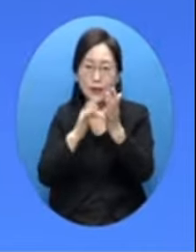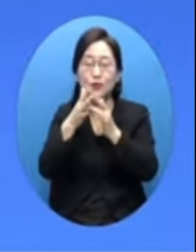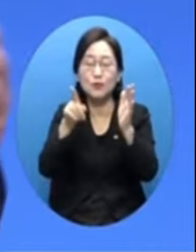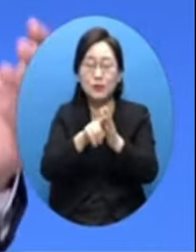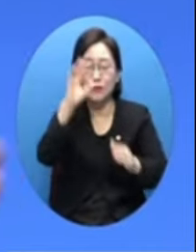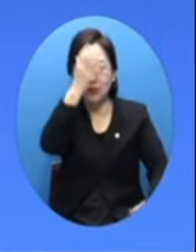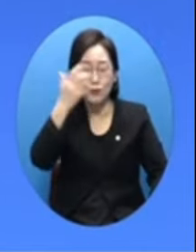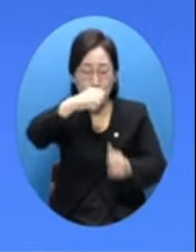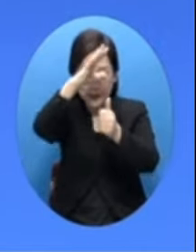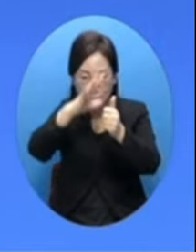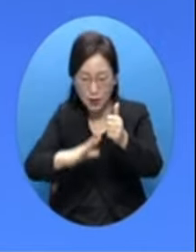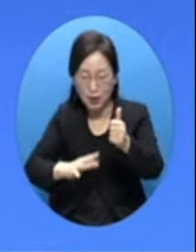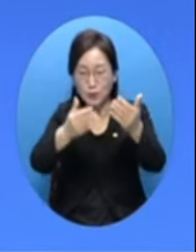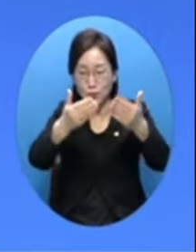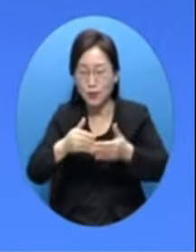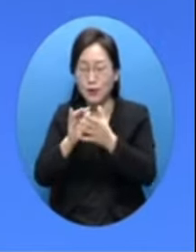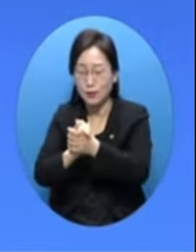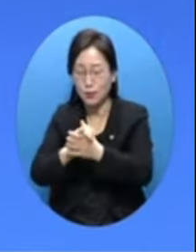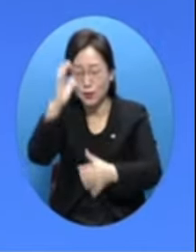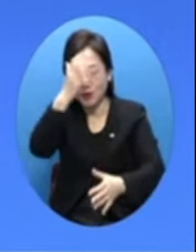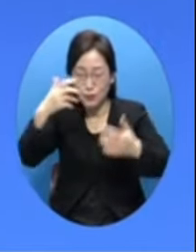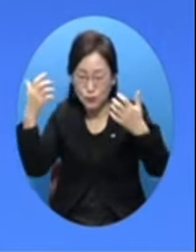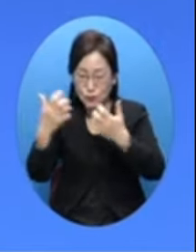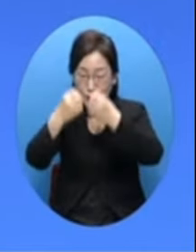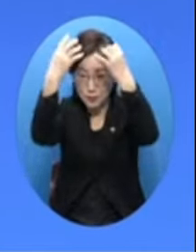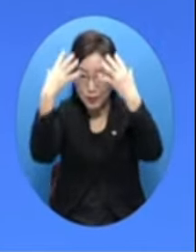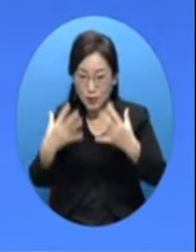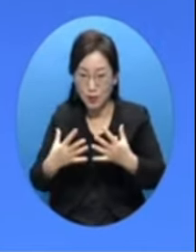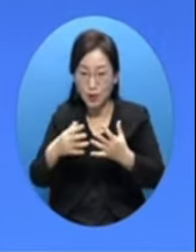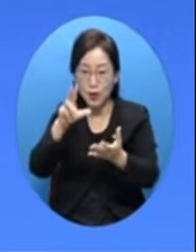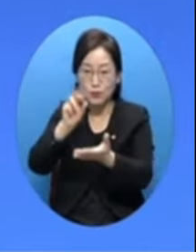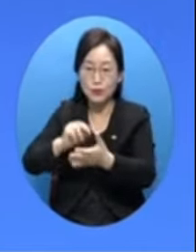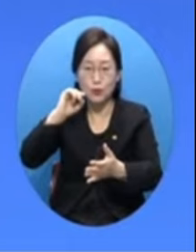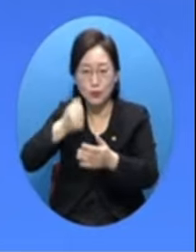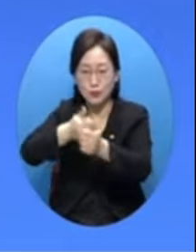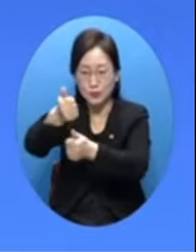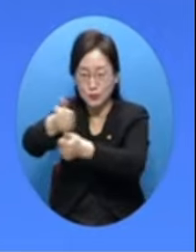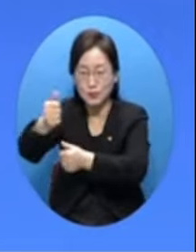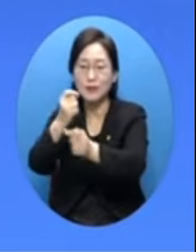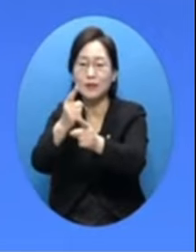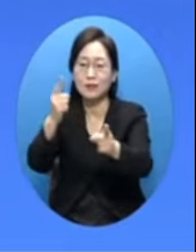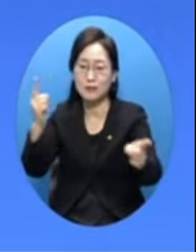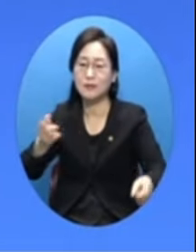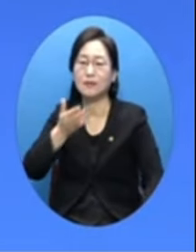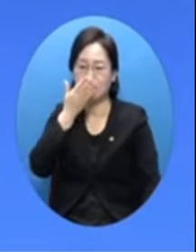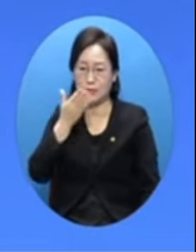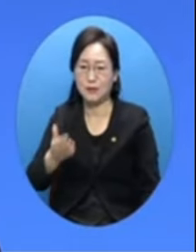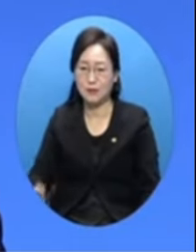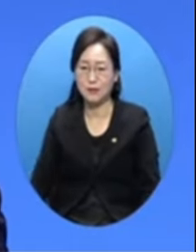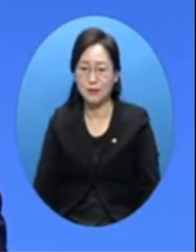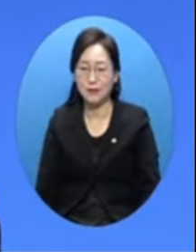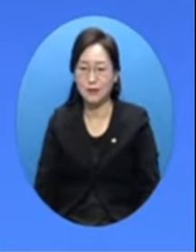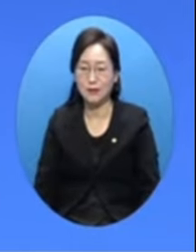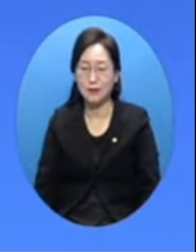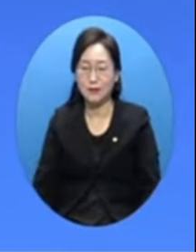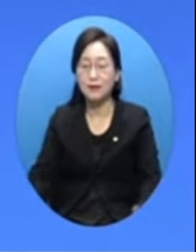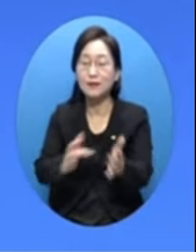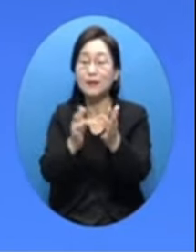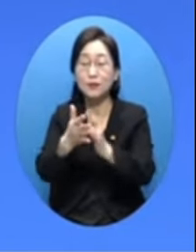우리가 기도하고 성령 충만을 받으면 성령의 능력으로 모든 문제 어려움을이고 승리하는 삶을 살아가게 되는 것입니다